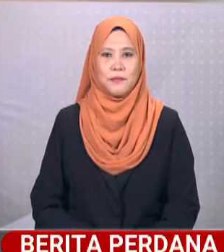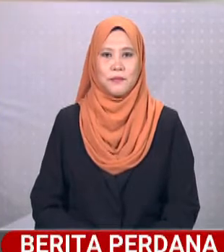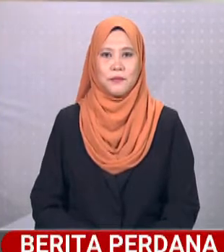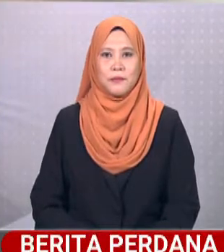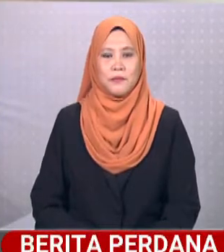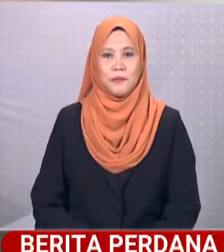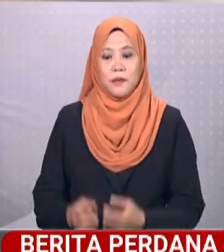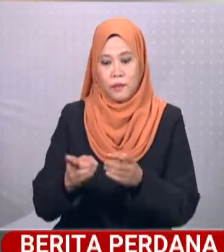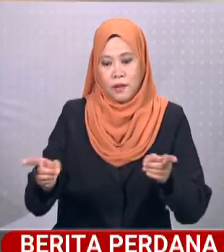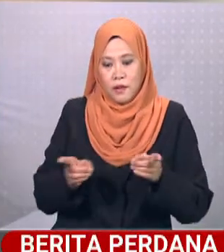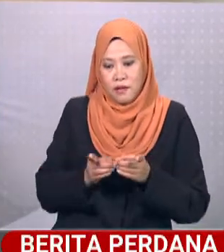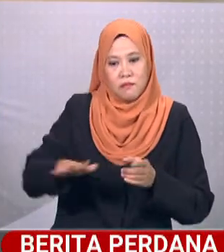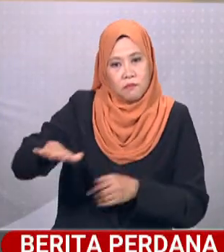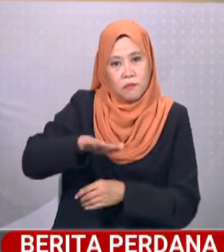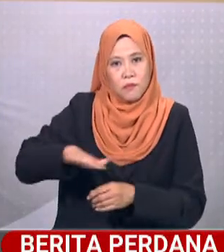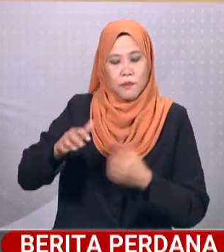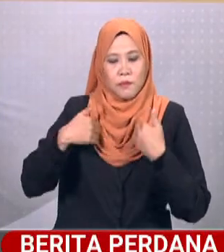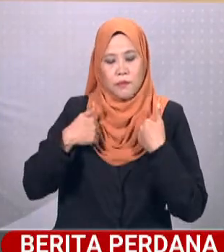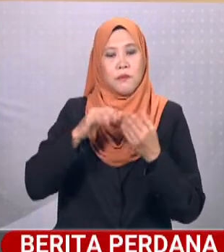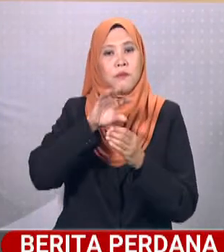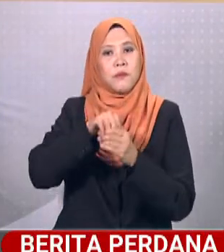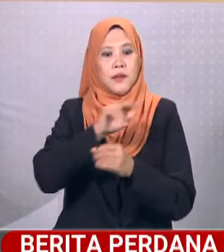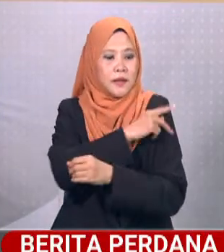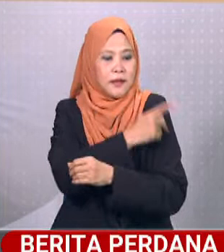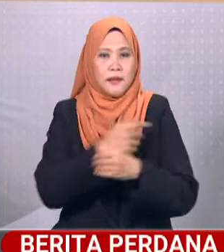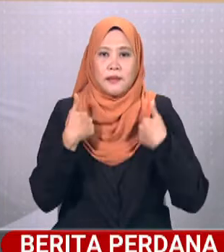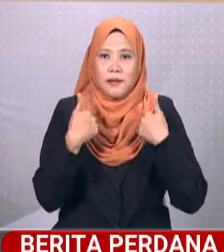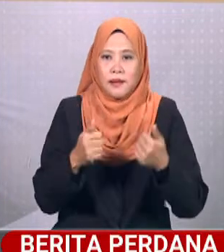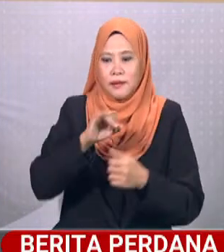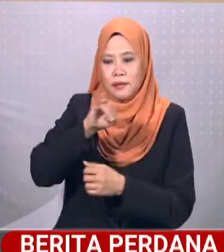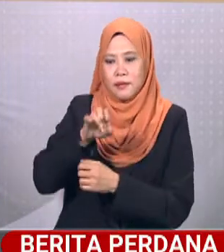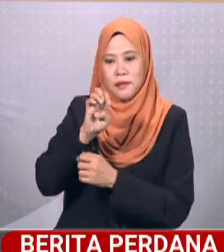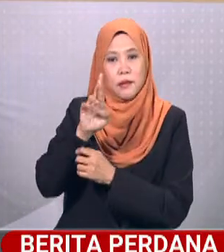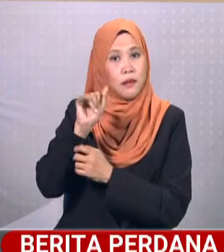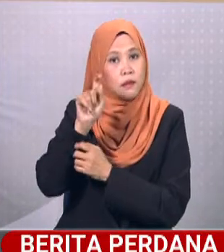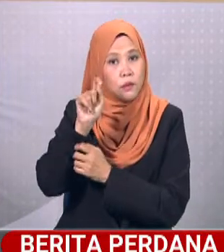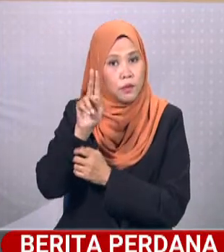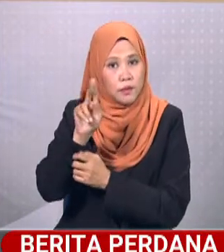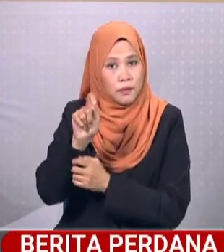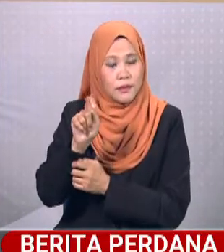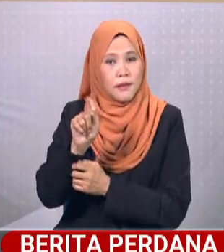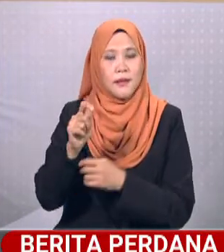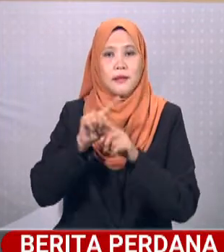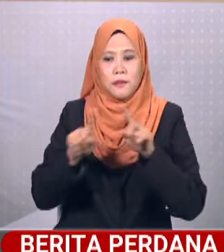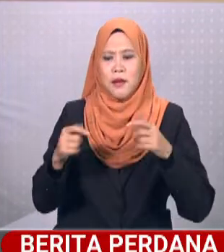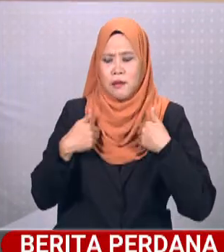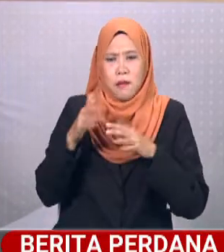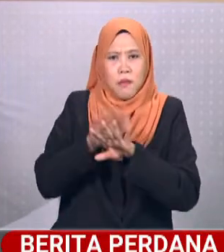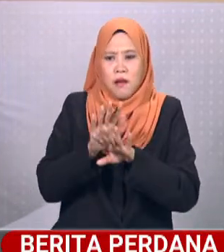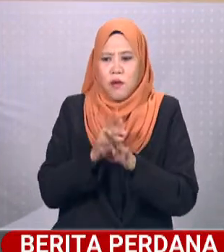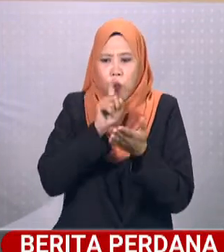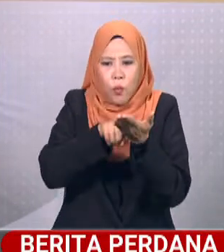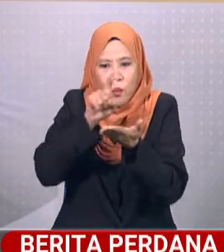Hanya untuk daerah jerantutlah yang meliputi hospital dan klinik kesihatan jerantut. Tapi bila kita dah mendapat permintaan yang